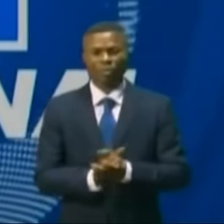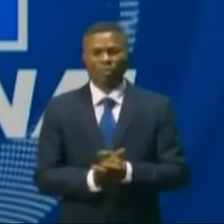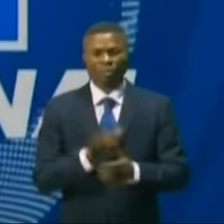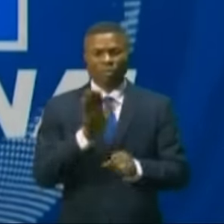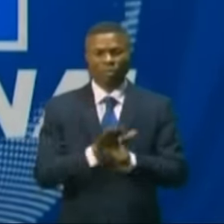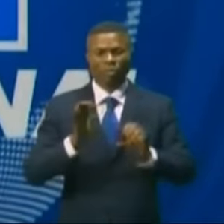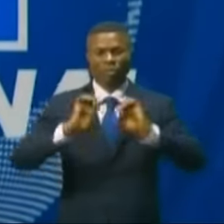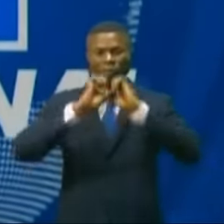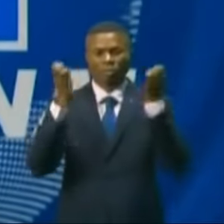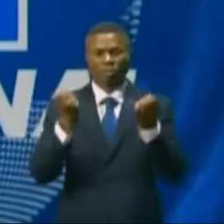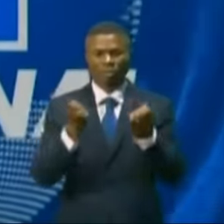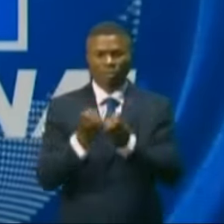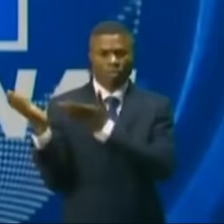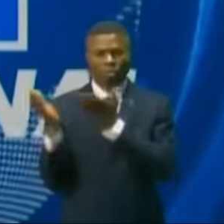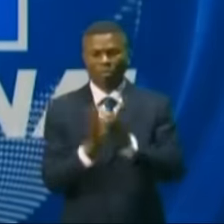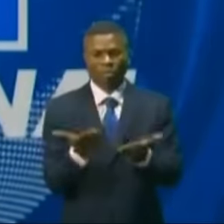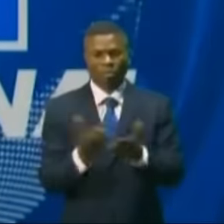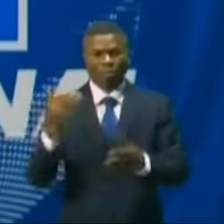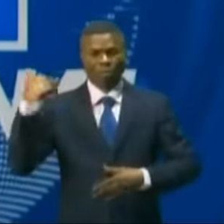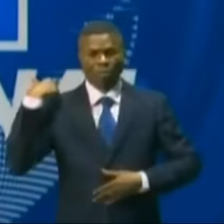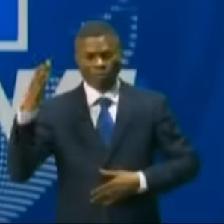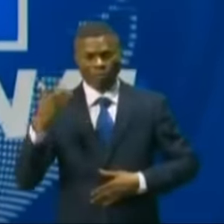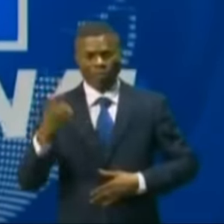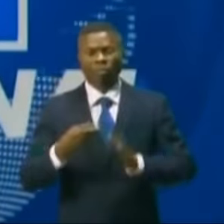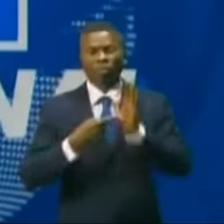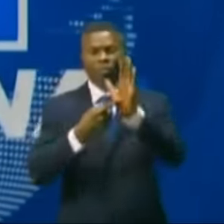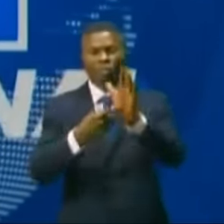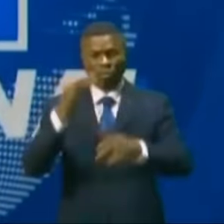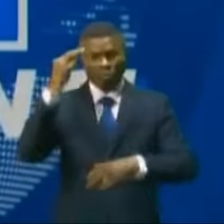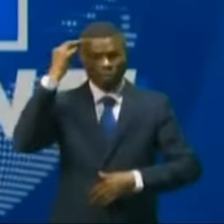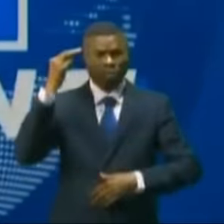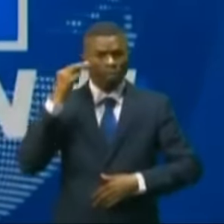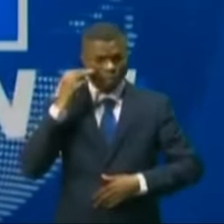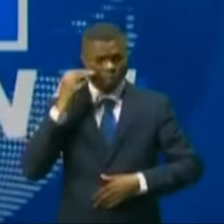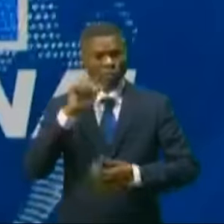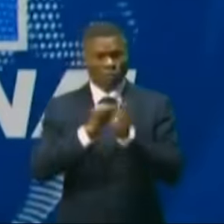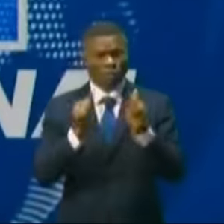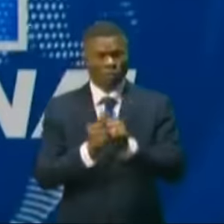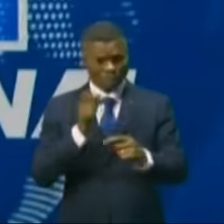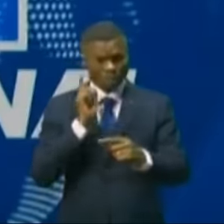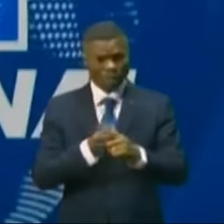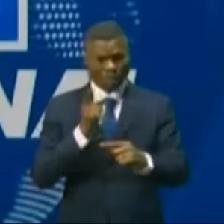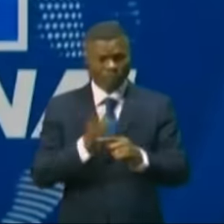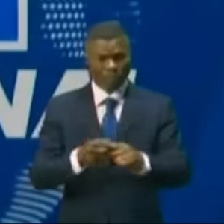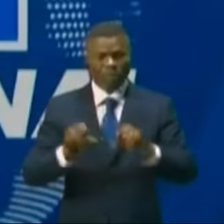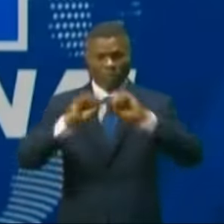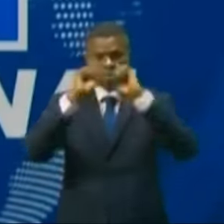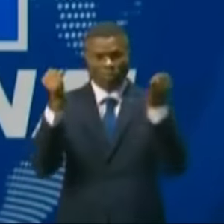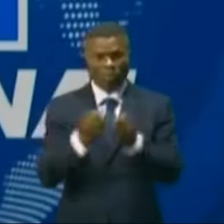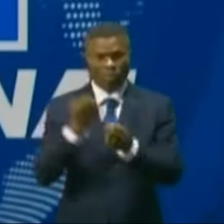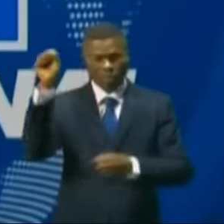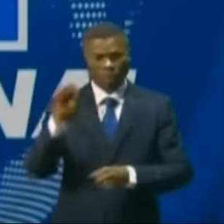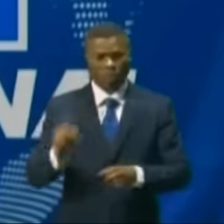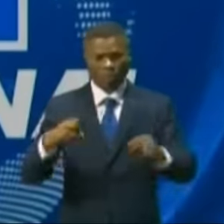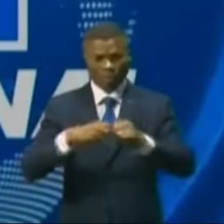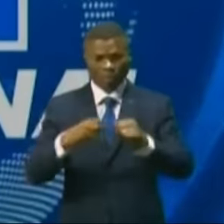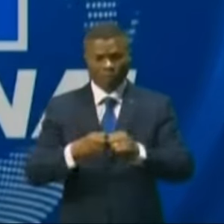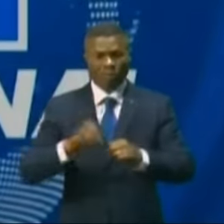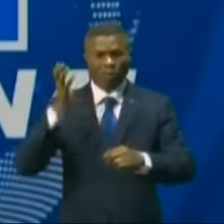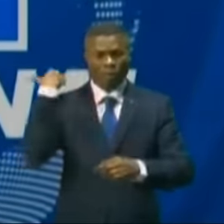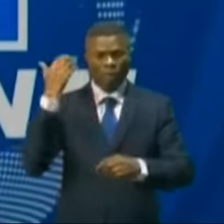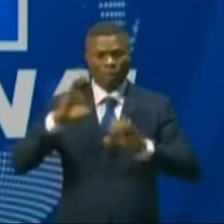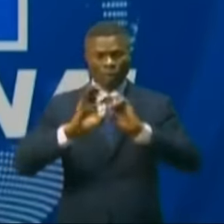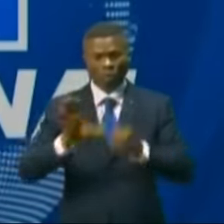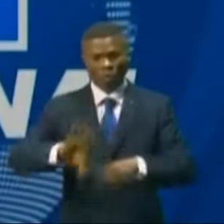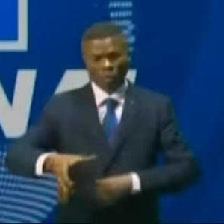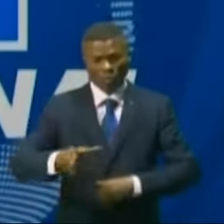Plusieurs entreprises du portefeuille de l'État ont présenté au ministre leur situation. La SNEL, la Régie des Eaux et d'autres entreprises